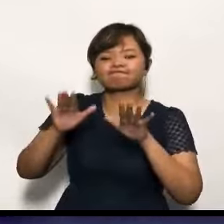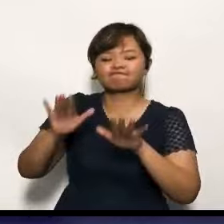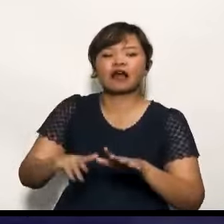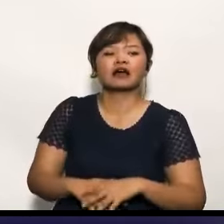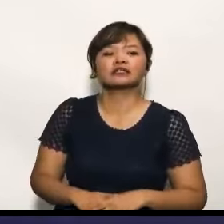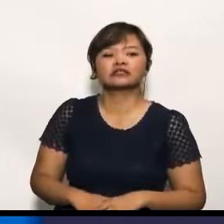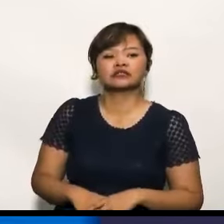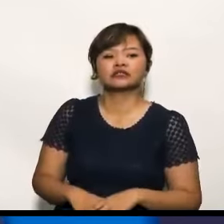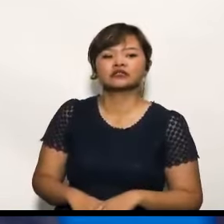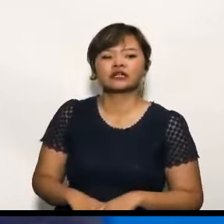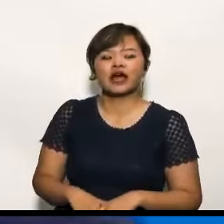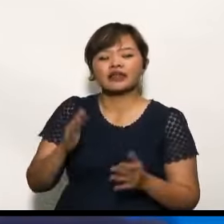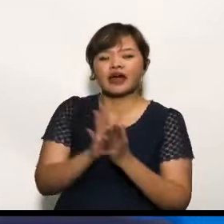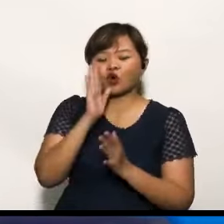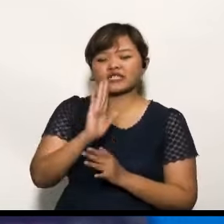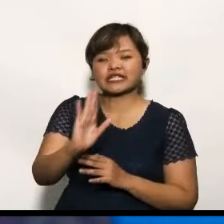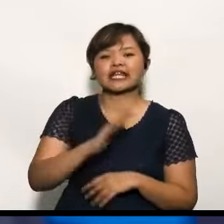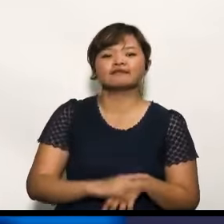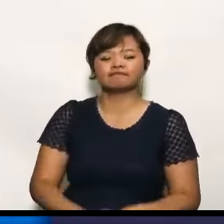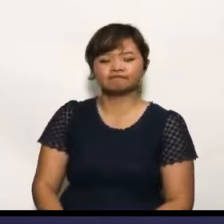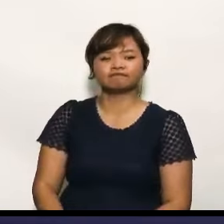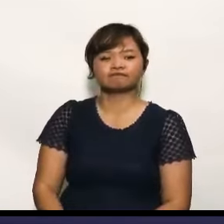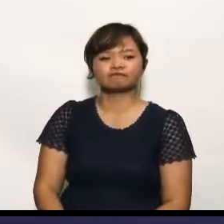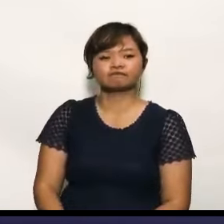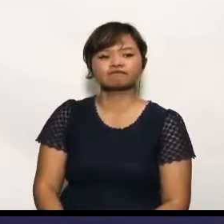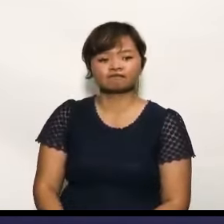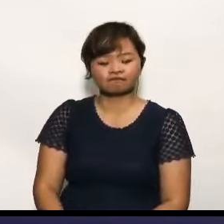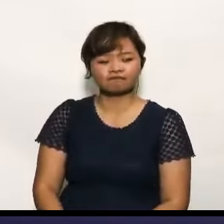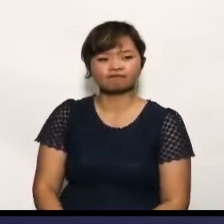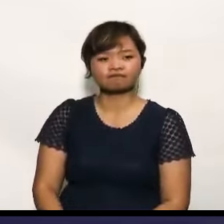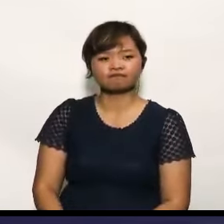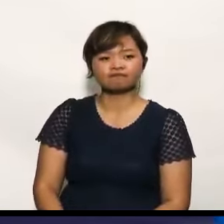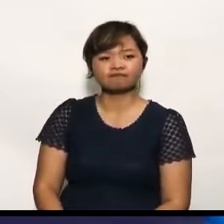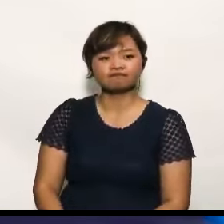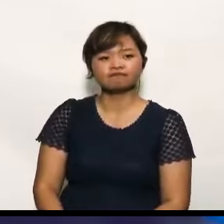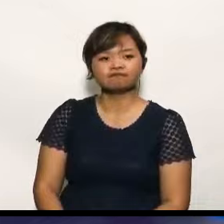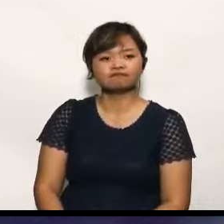perlahan-lahan, tapi secara konsisten. Come.